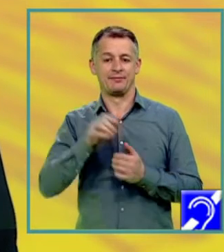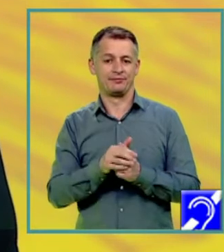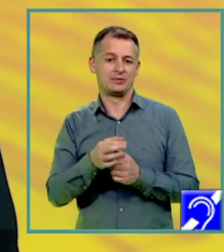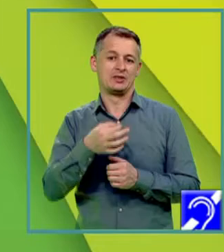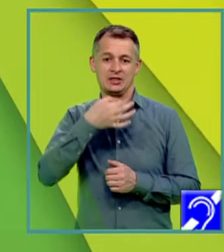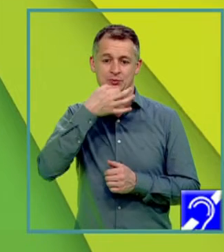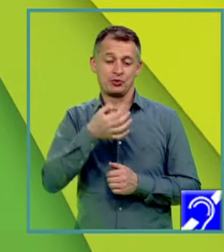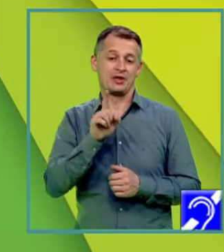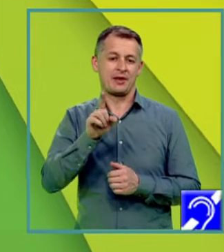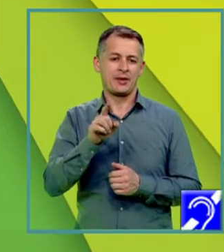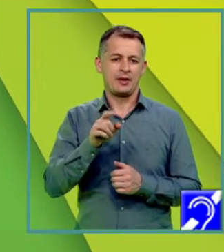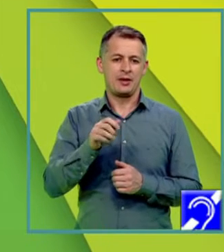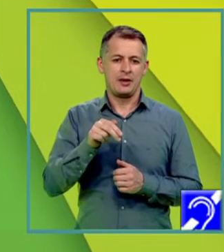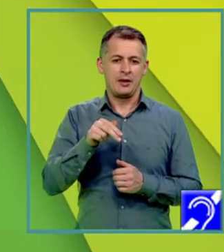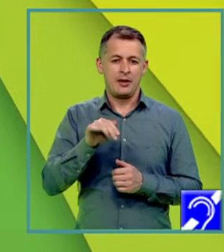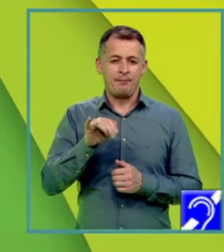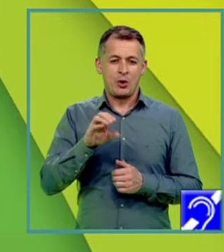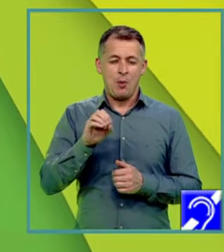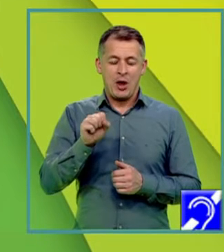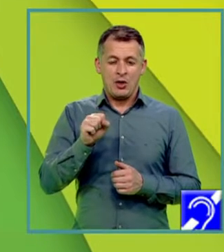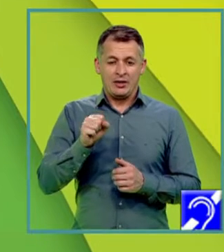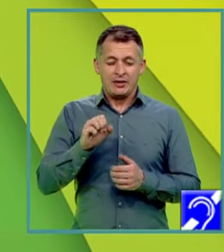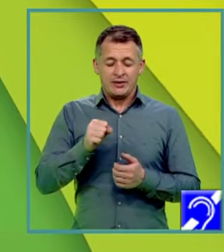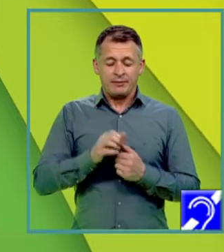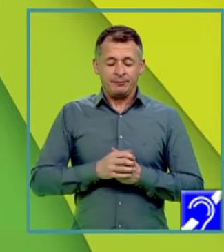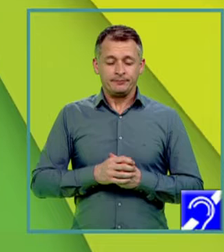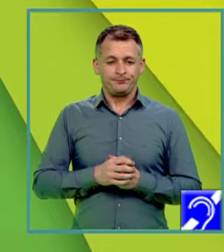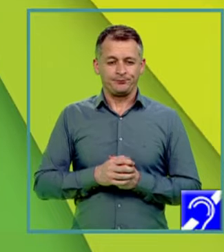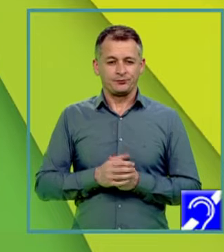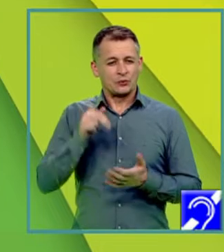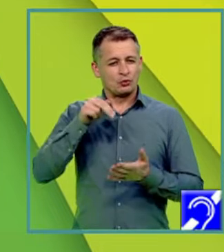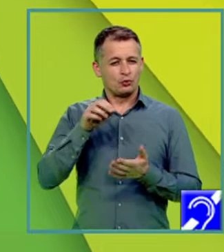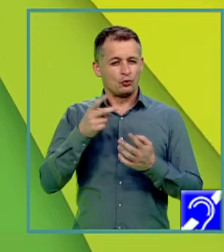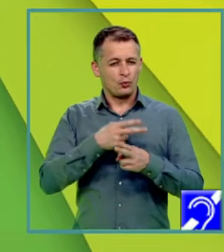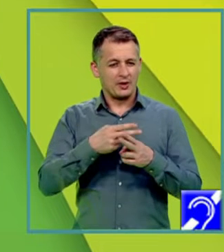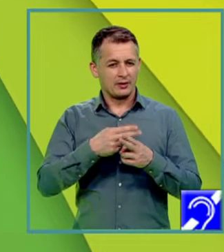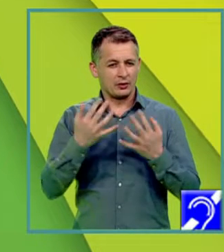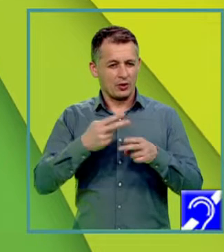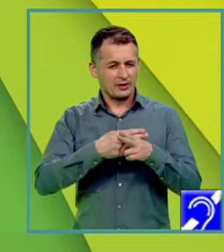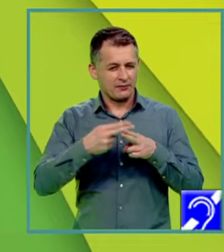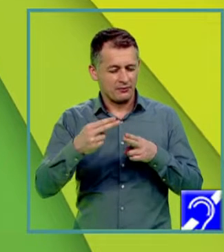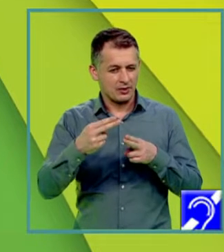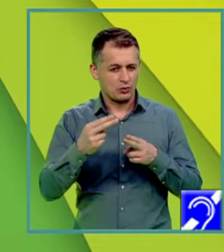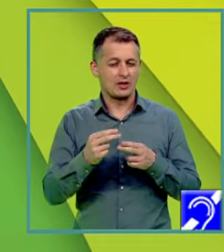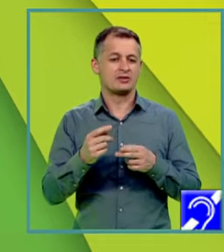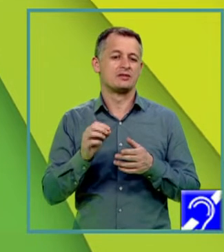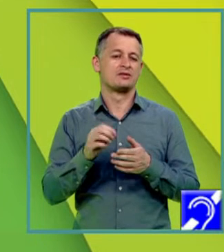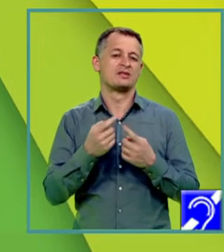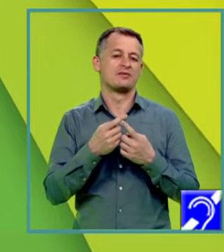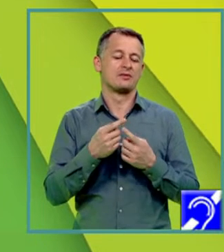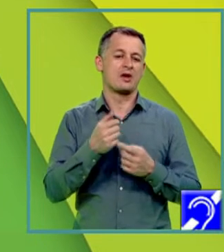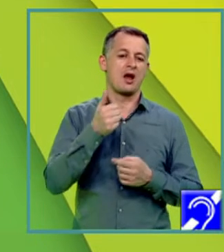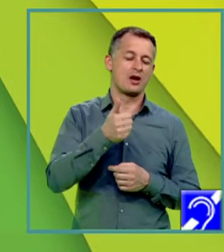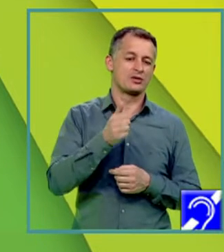nicomachus numerele naturale pe care le propunem ar trebui să fie diferite de zero se citesc valorile celor două variabile